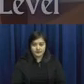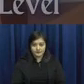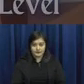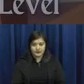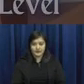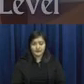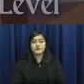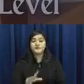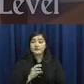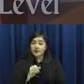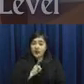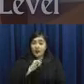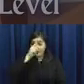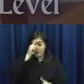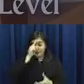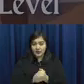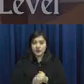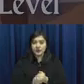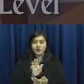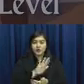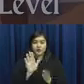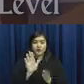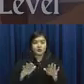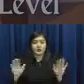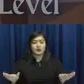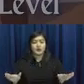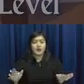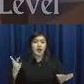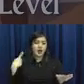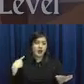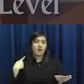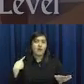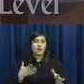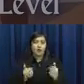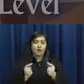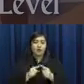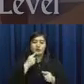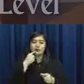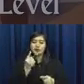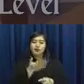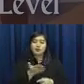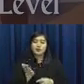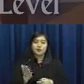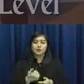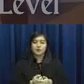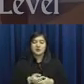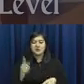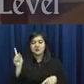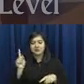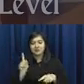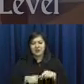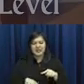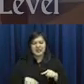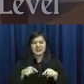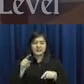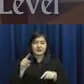ang anak mo na isang bagay para sa iyo, di lang niya masabi-sabi kasi wala ka lagi